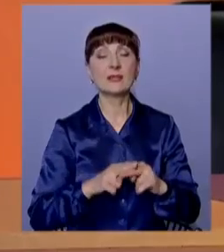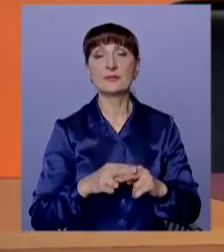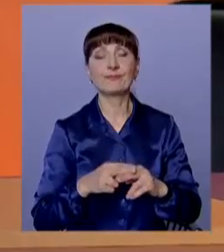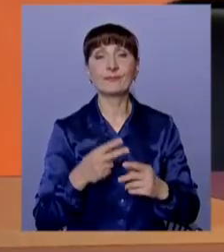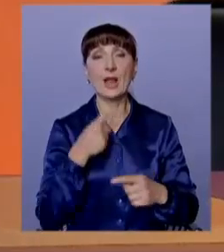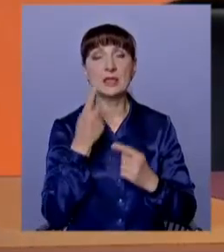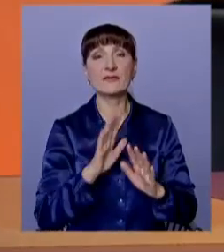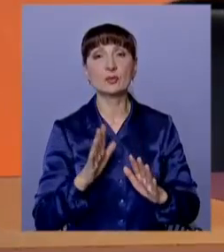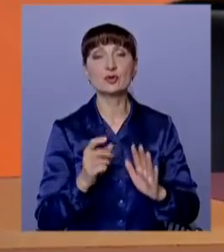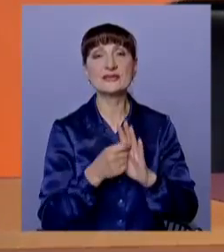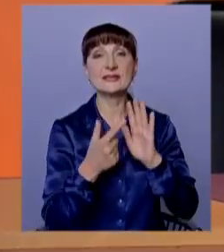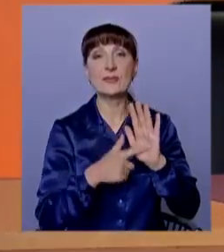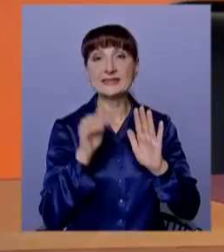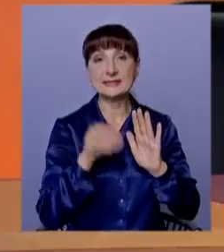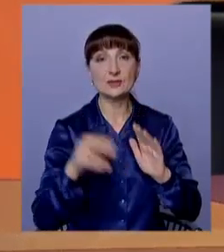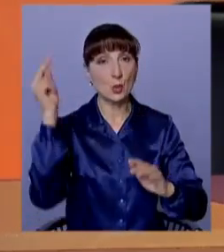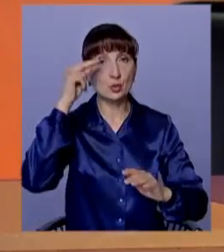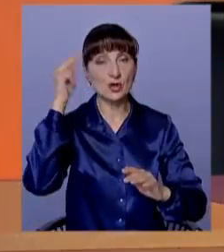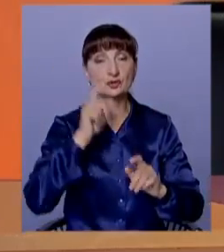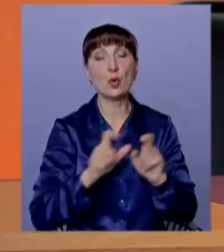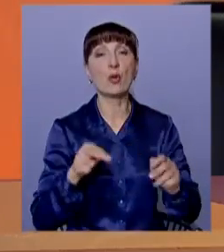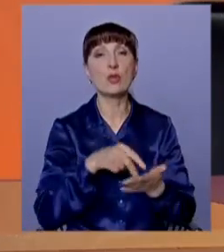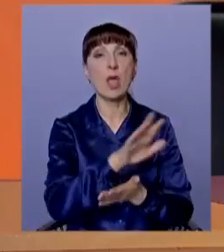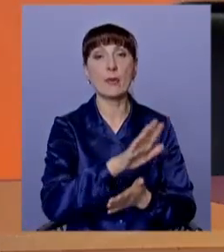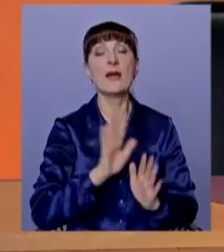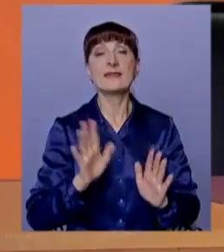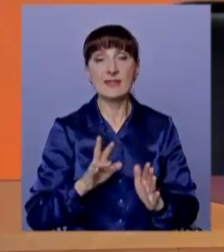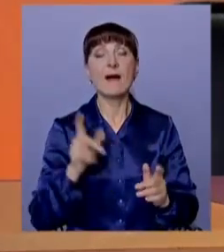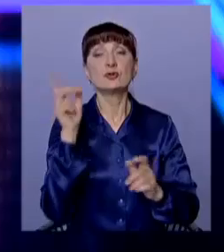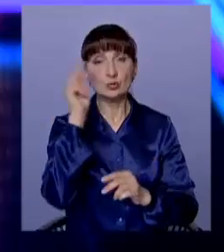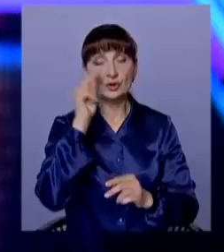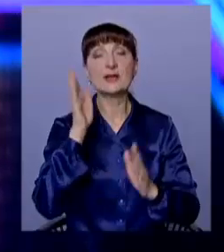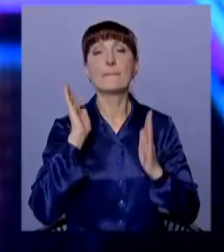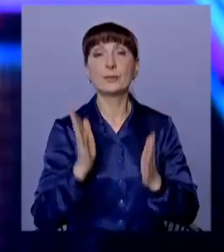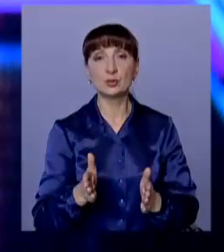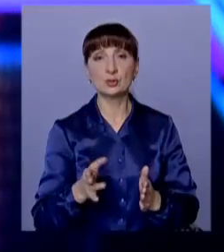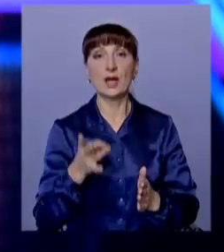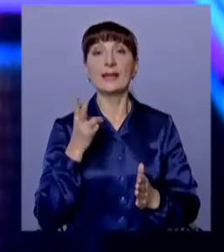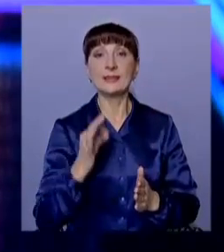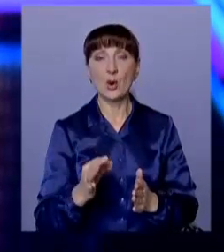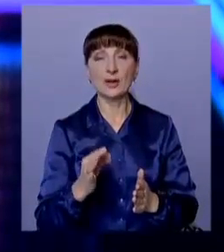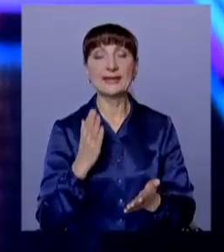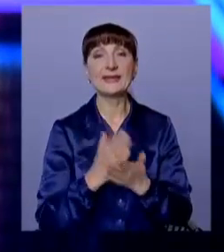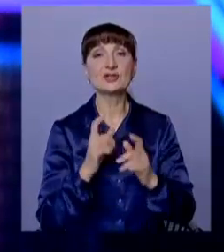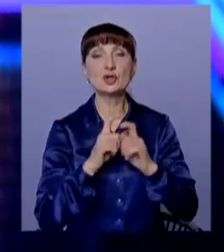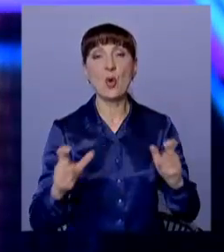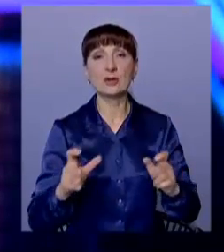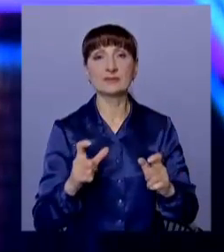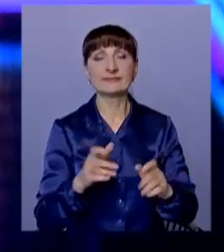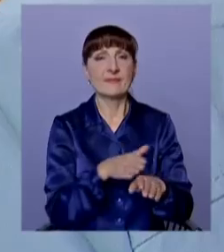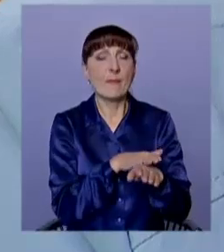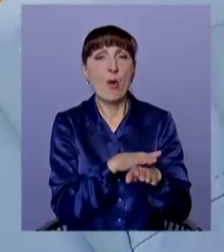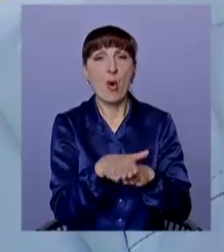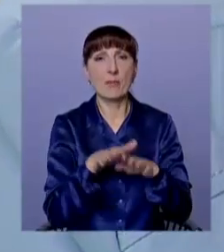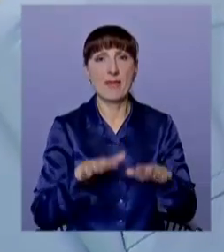том, что 17 тысяч учащихся не пойдут в школу. Это они будут, они учатся же уж. Но есть школы перегруженные. И